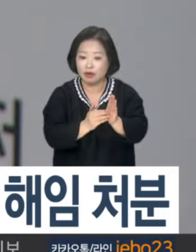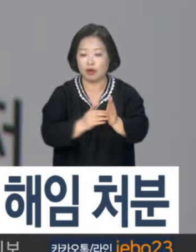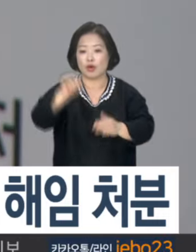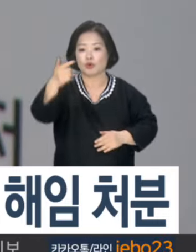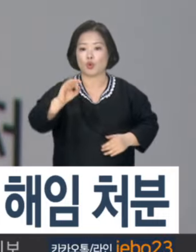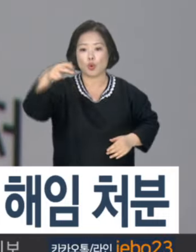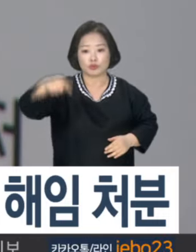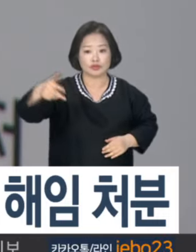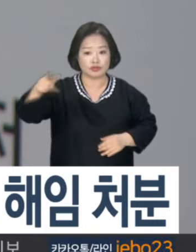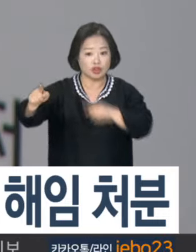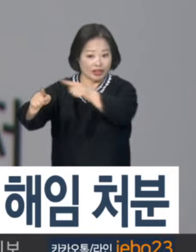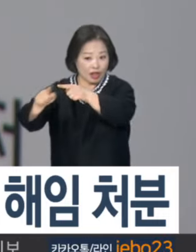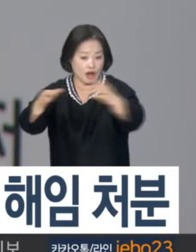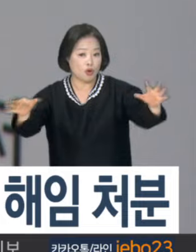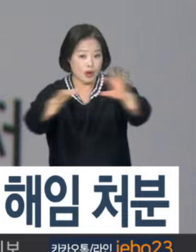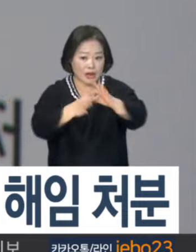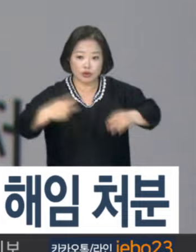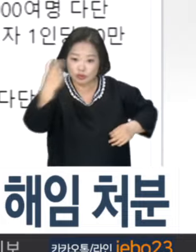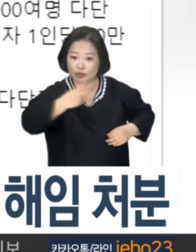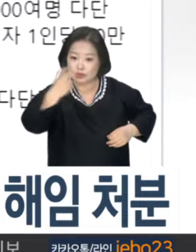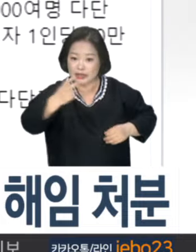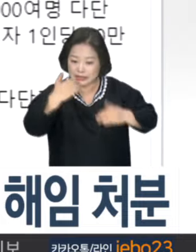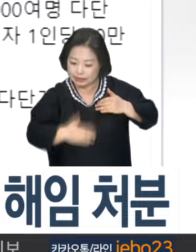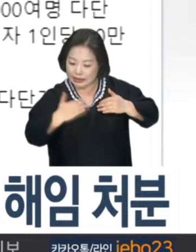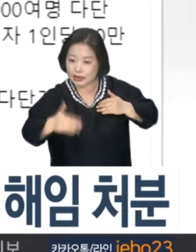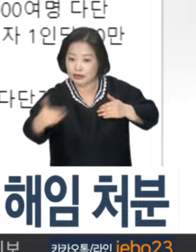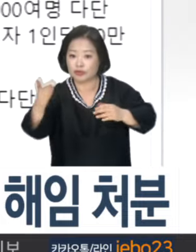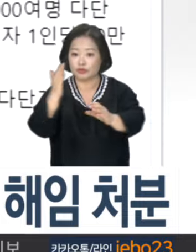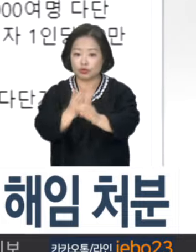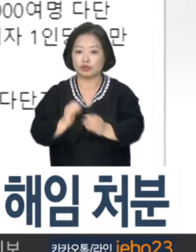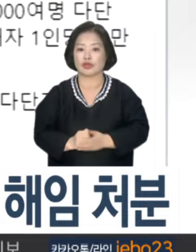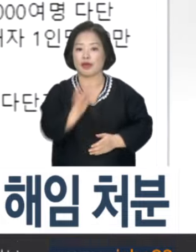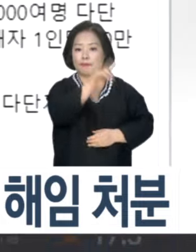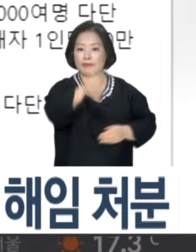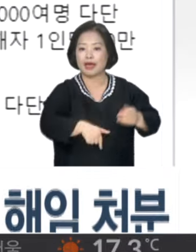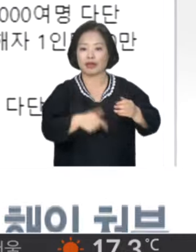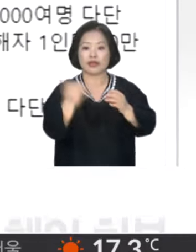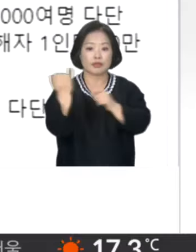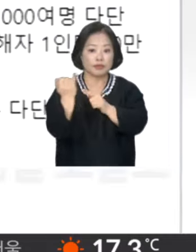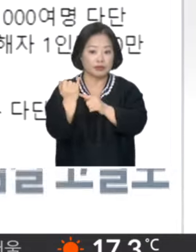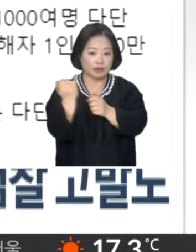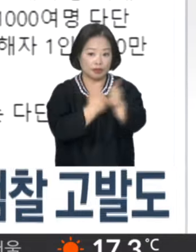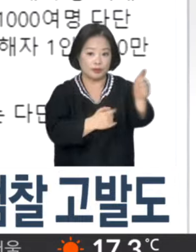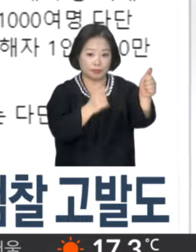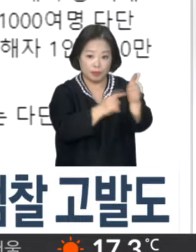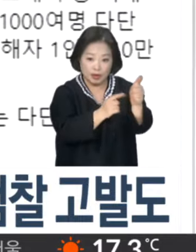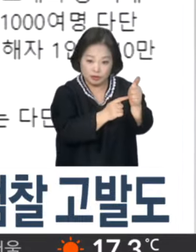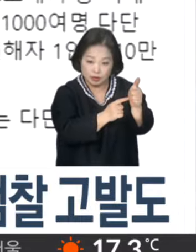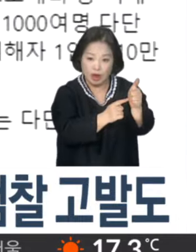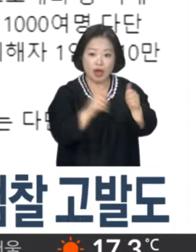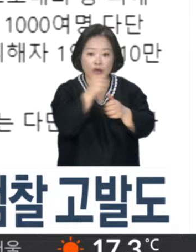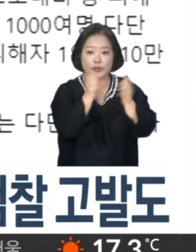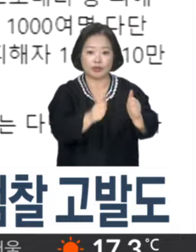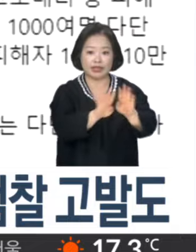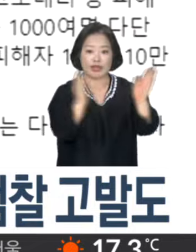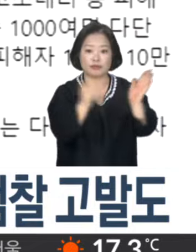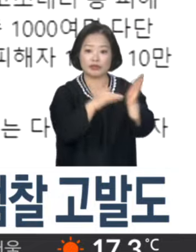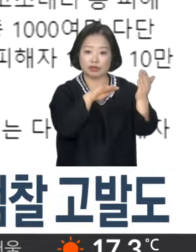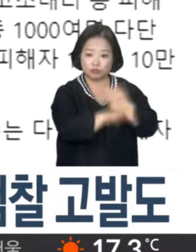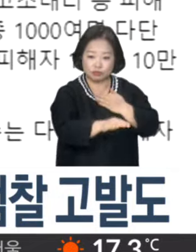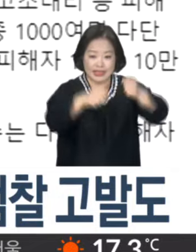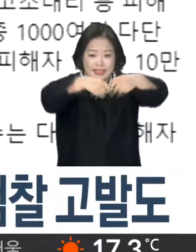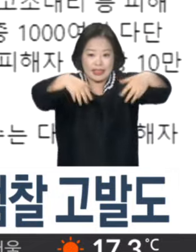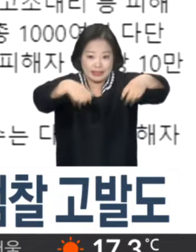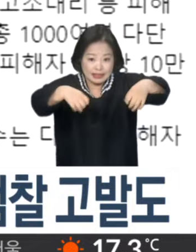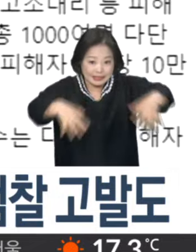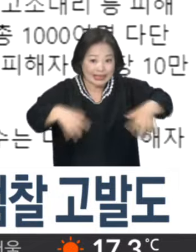공수처도 관련 사건 수사를 진행 중입니다. 한편 박 후보 배우자인 이종근 전 검사장이 변호사 개업 후 다단계